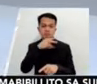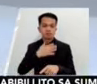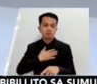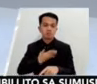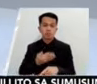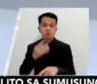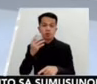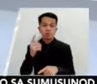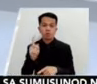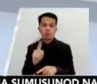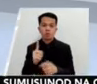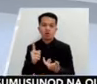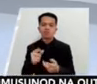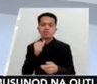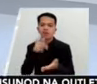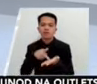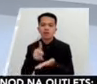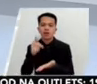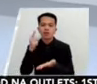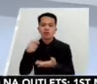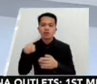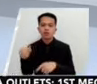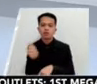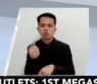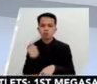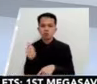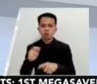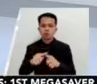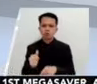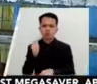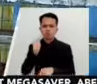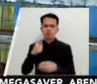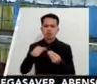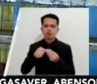itinanggi ang pananaksak balita hatid ni EJ